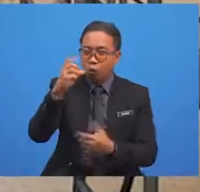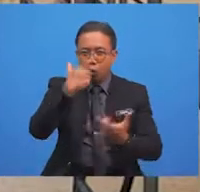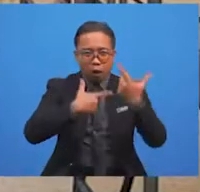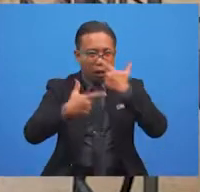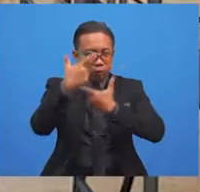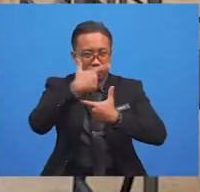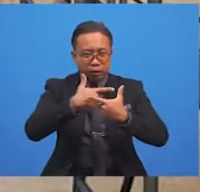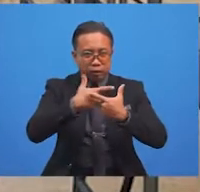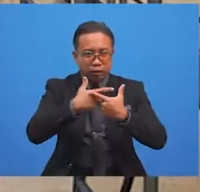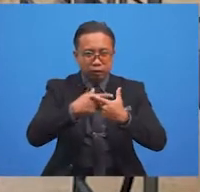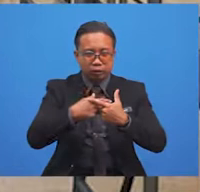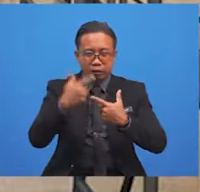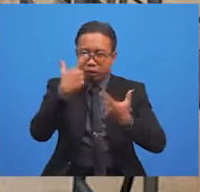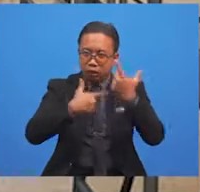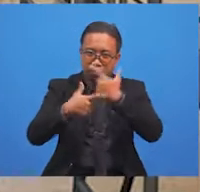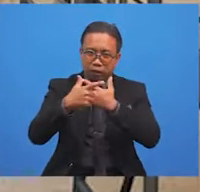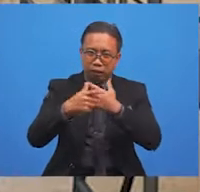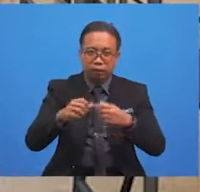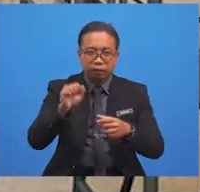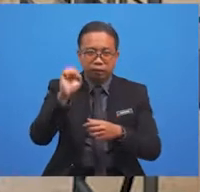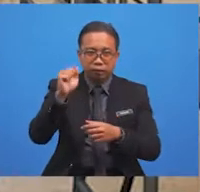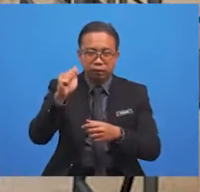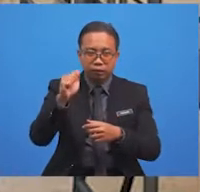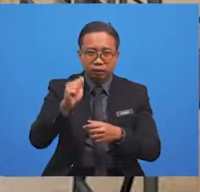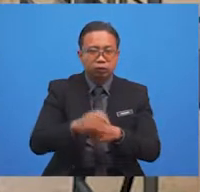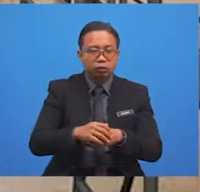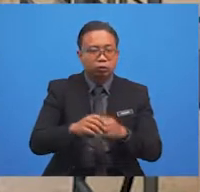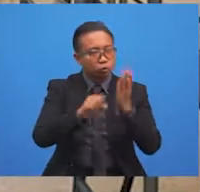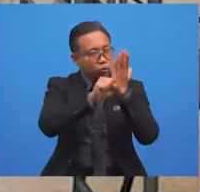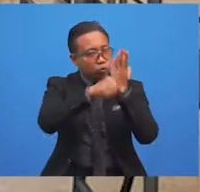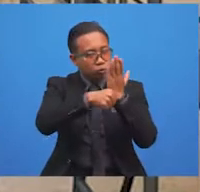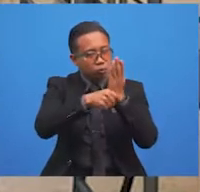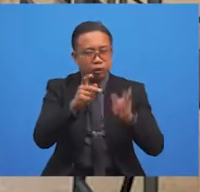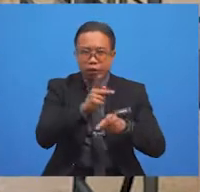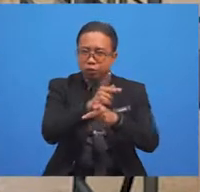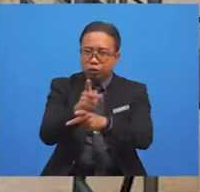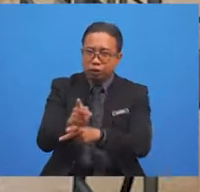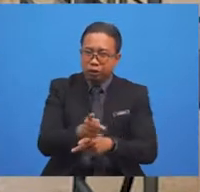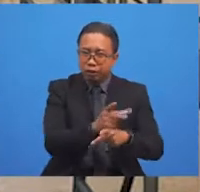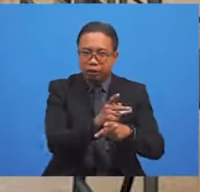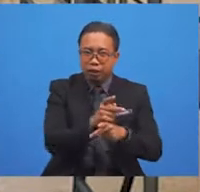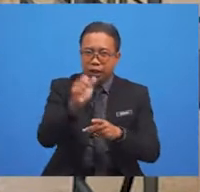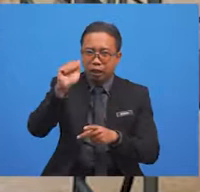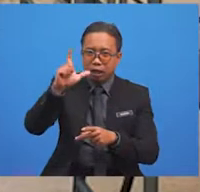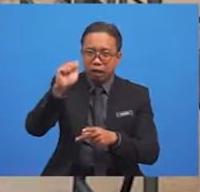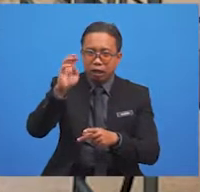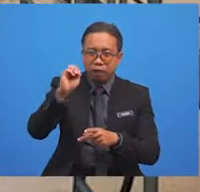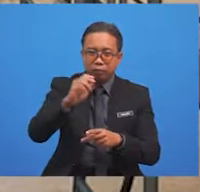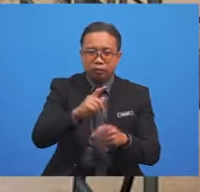Ekopelancongan adalah pelancongan yang berasaskan sumber dan pemeliharaan alam semula